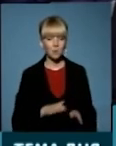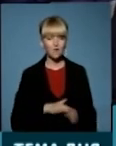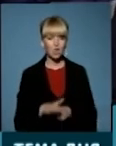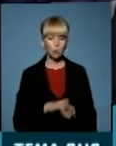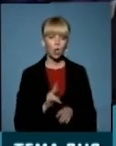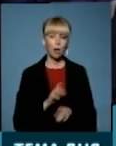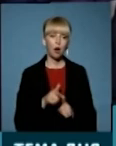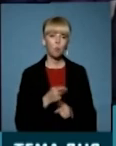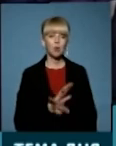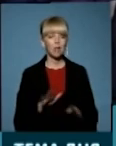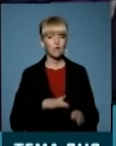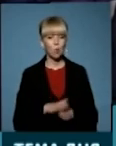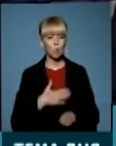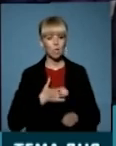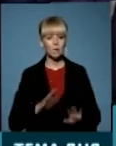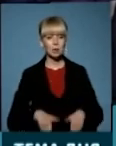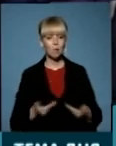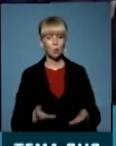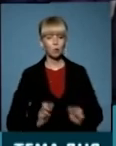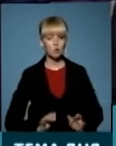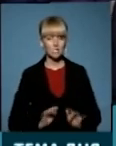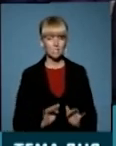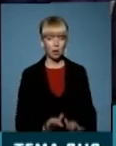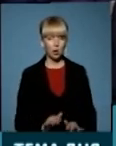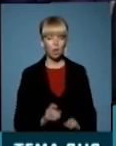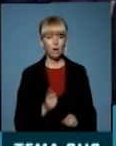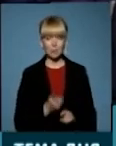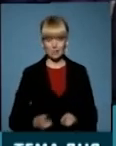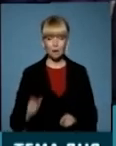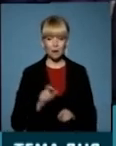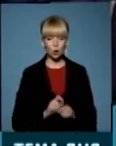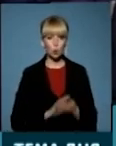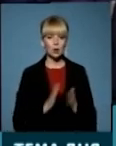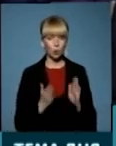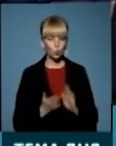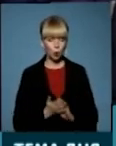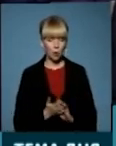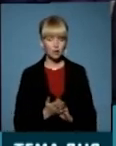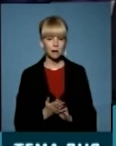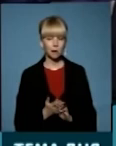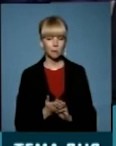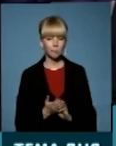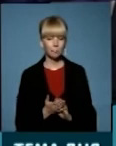виконання чи невиконання наших запропонованих заходів. Здебільшого ситуація